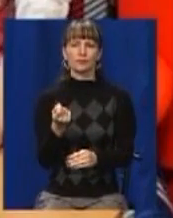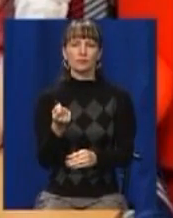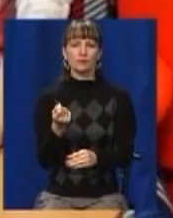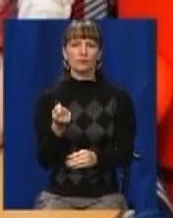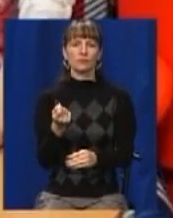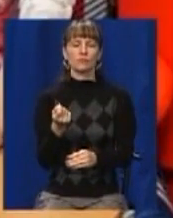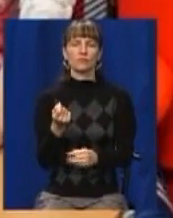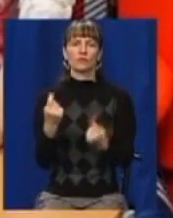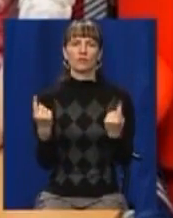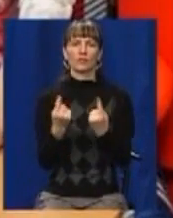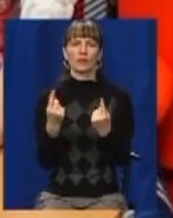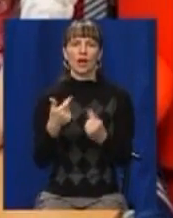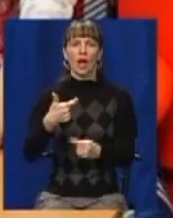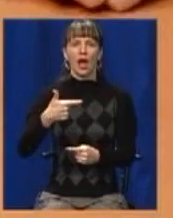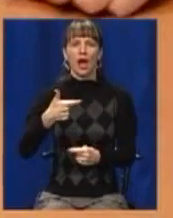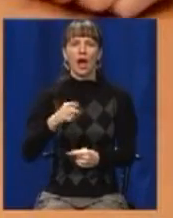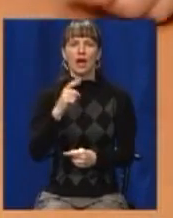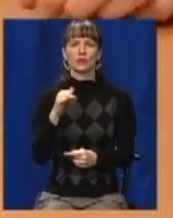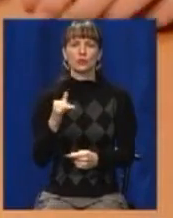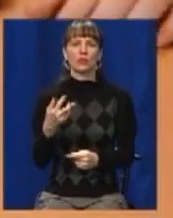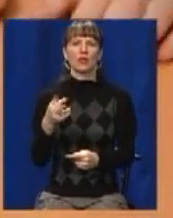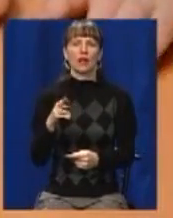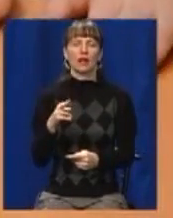додаємо звичайного газу для запальнички.